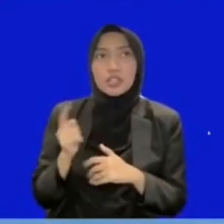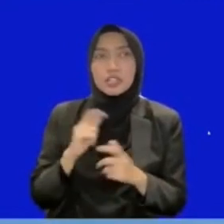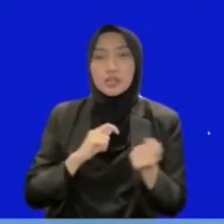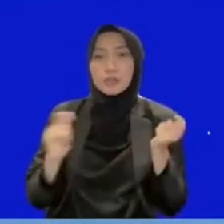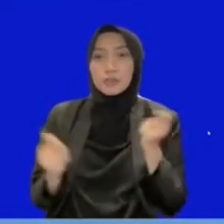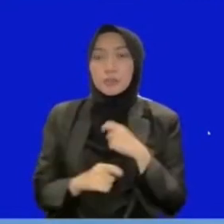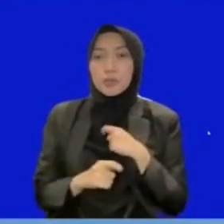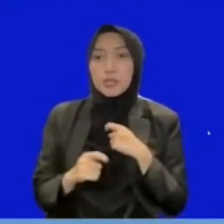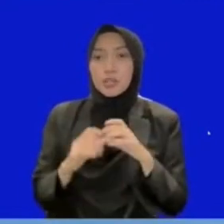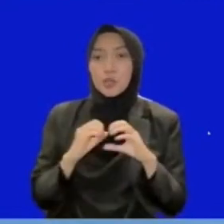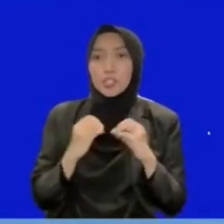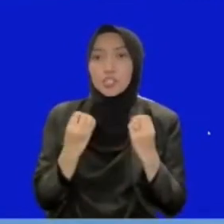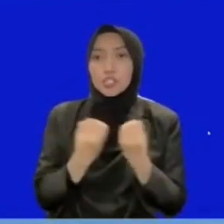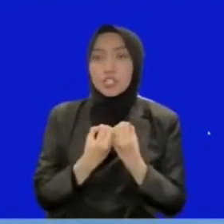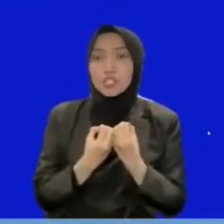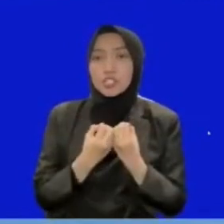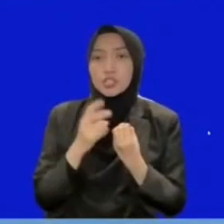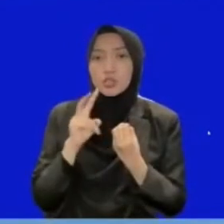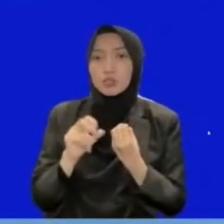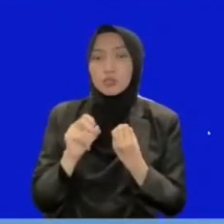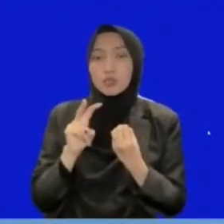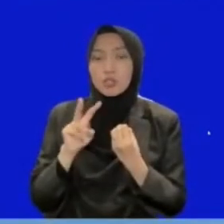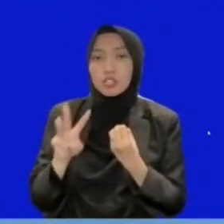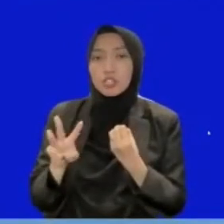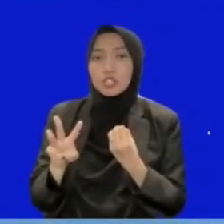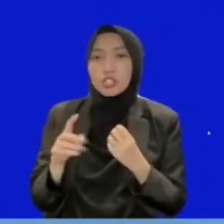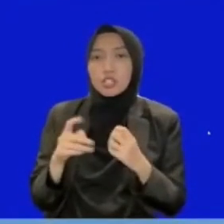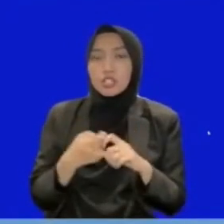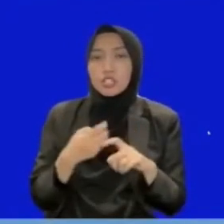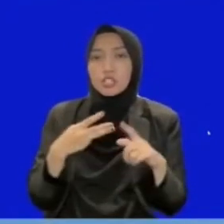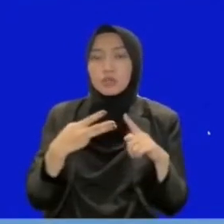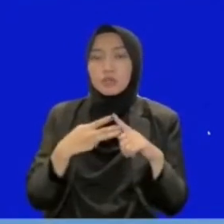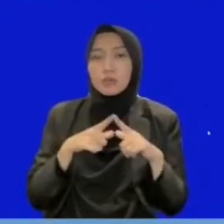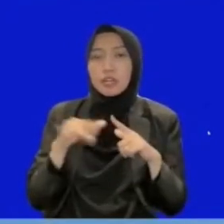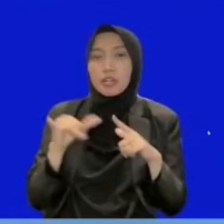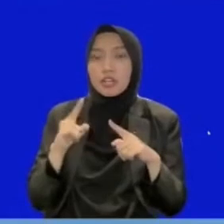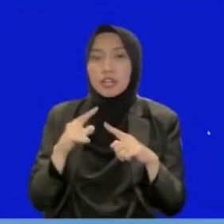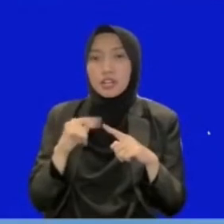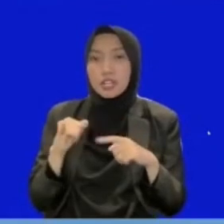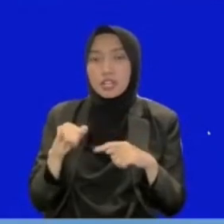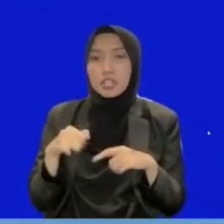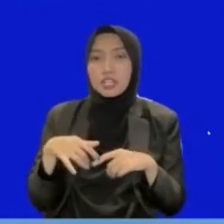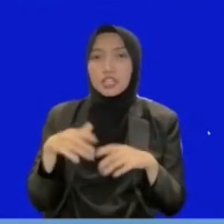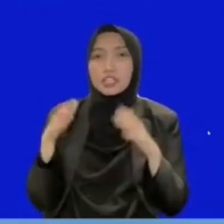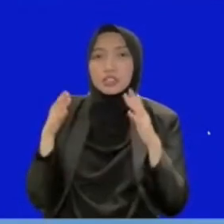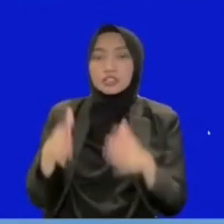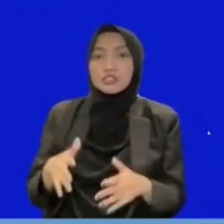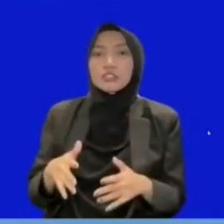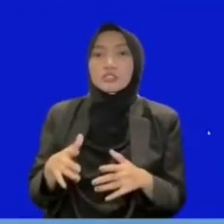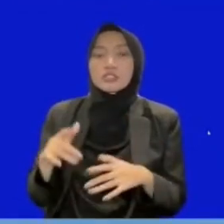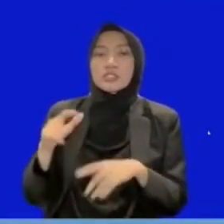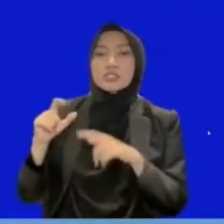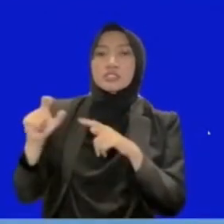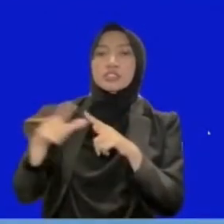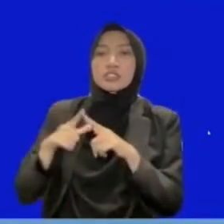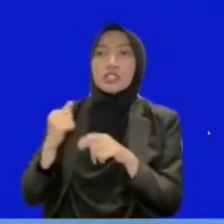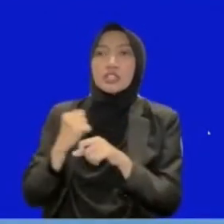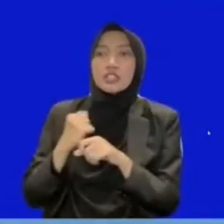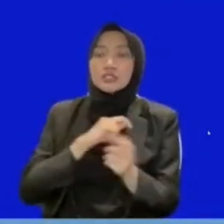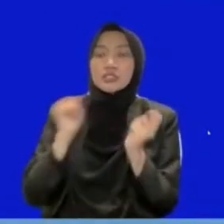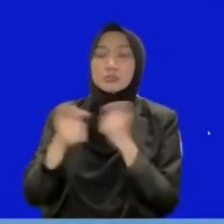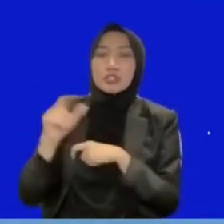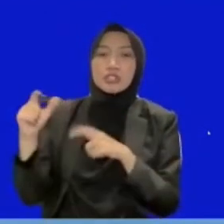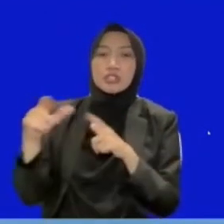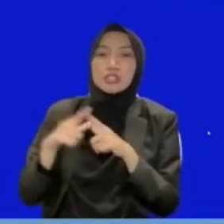perubahan organisasi di 2023 dari Balai Pelestarian Situs Manusia Purba Sangiran menjadi Museum dan Cagar Budaya. Dan sampai